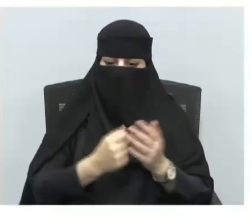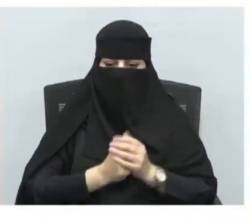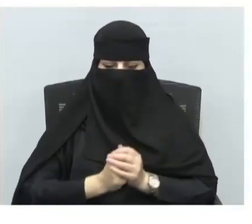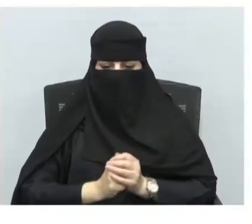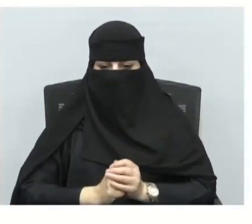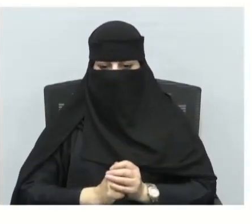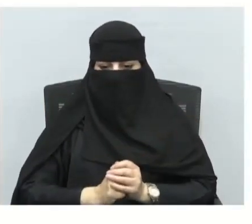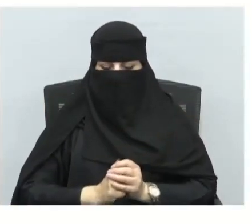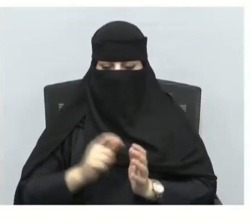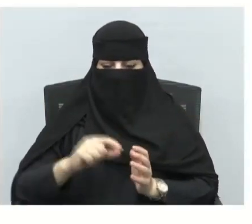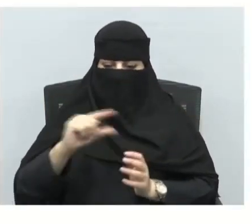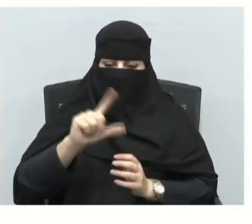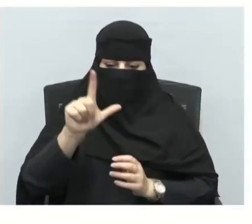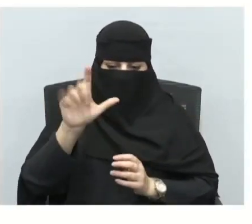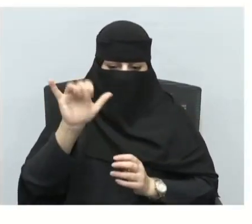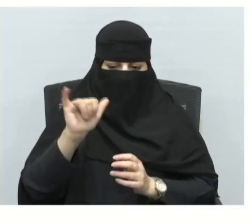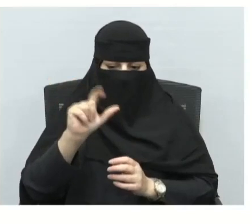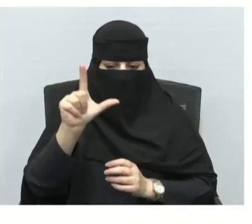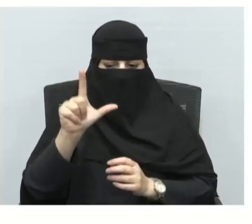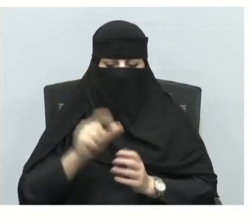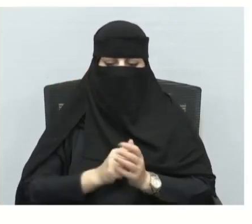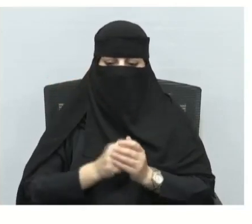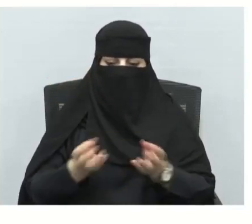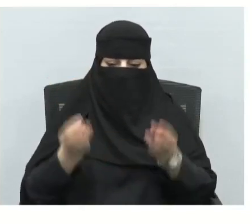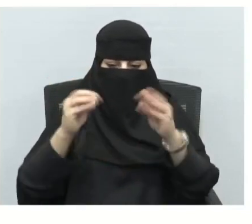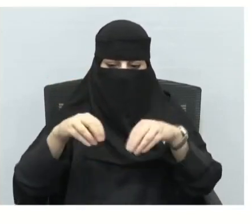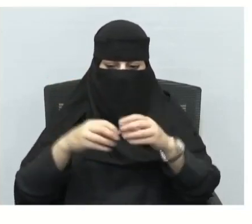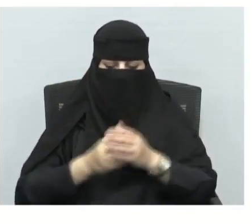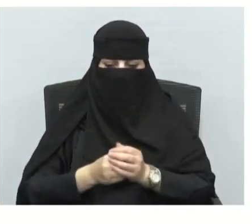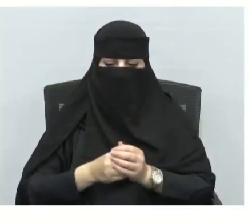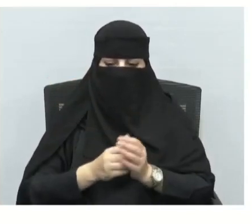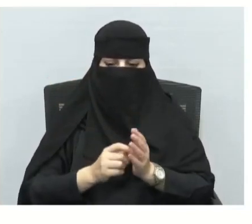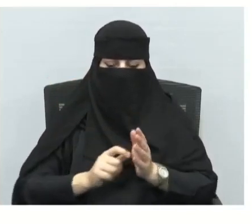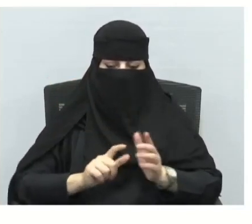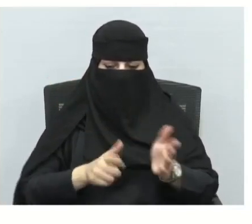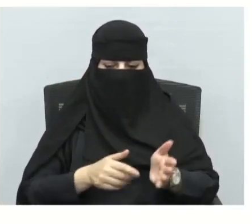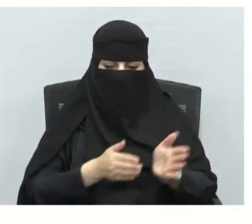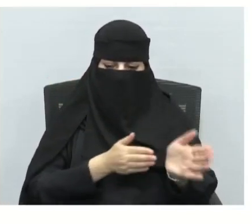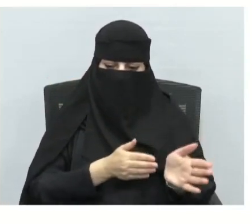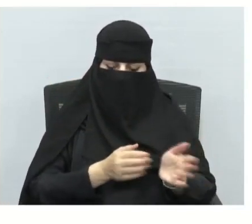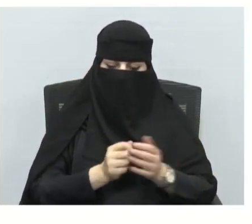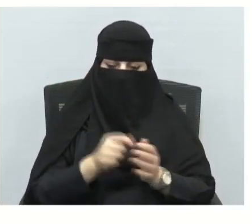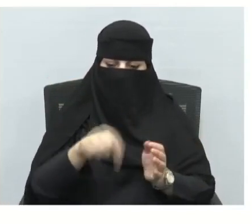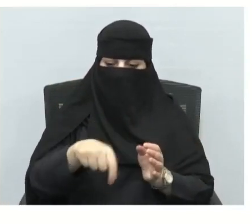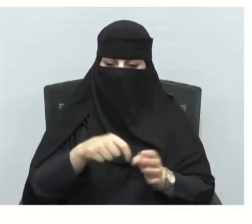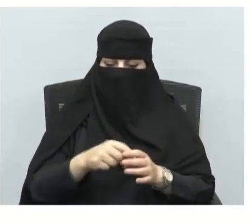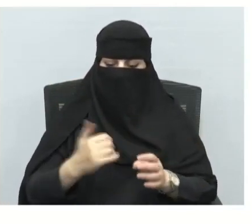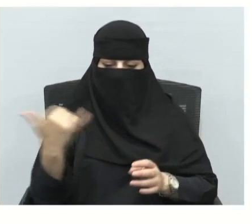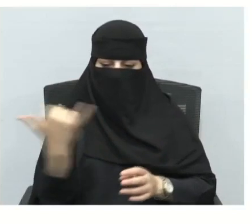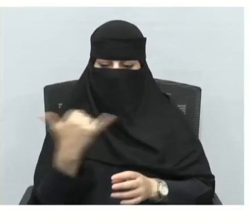مدرستي دليل الوحده الذي به الكفايات المستهدفه يهمنا في درسنا لهذا